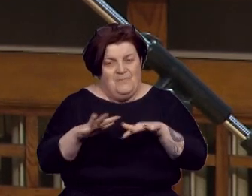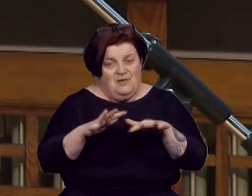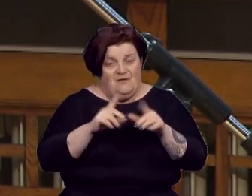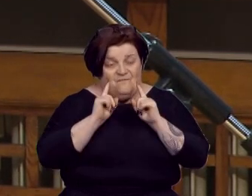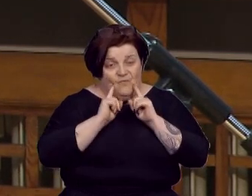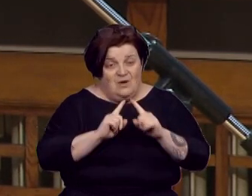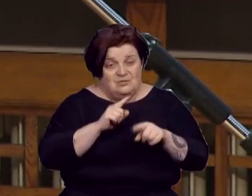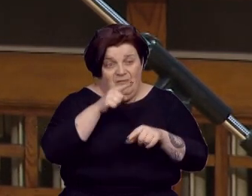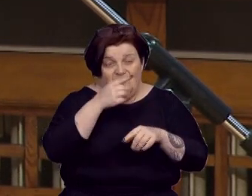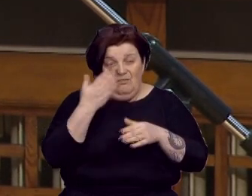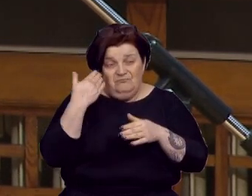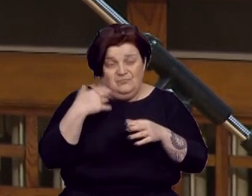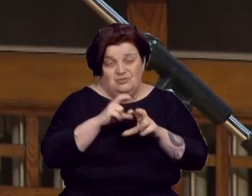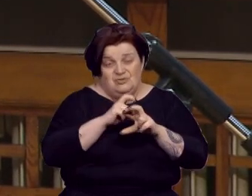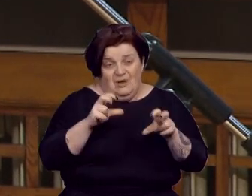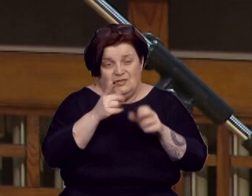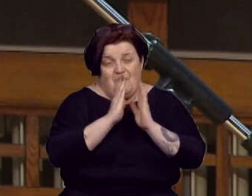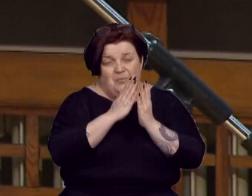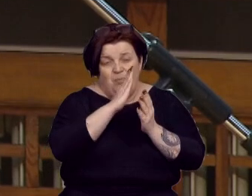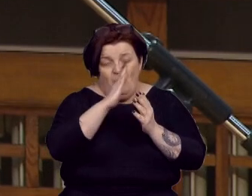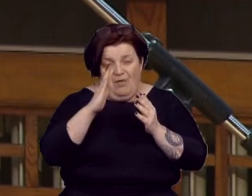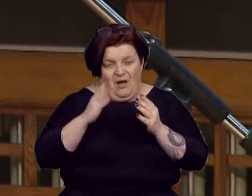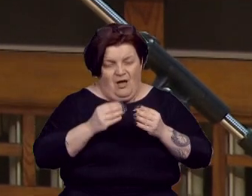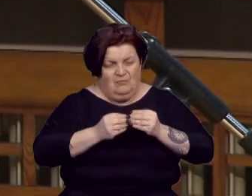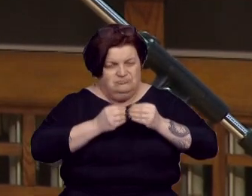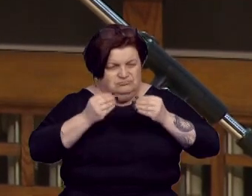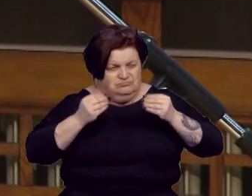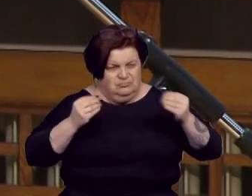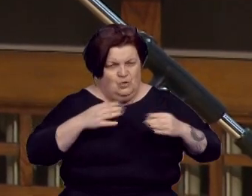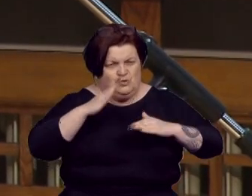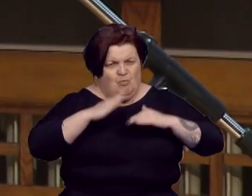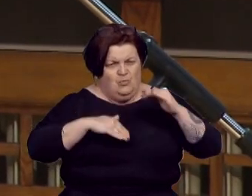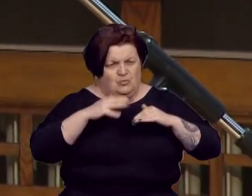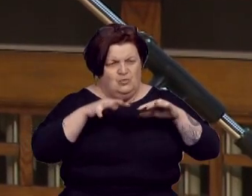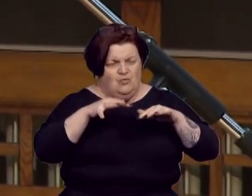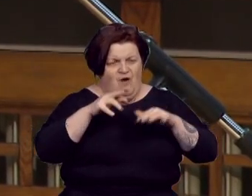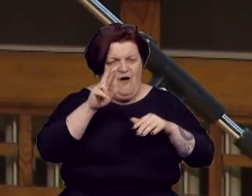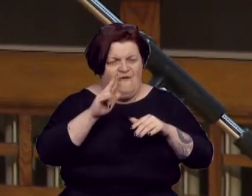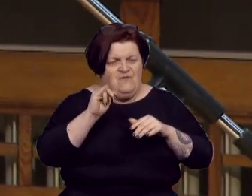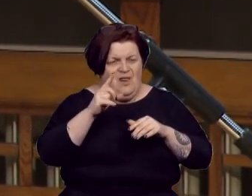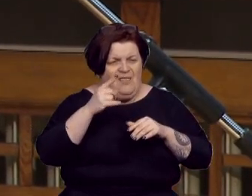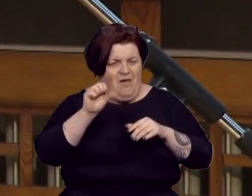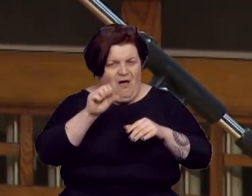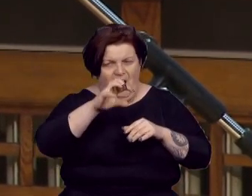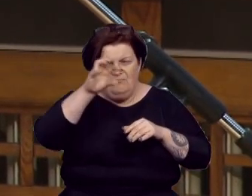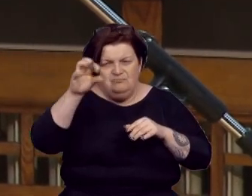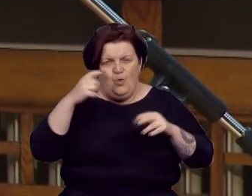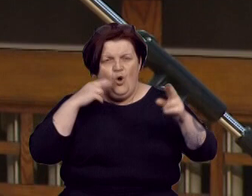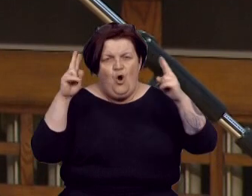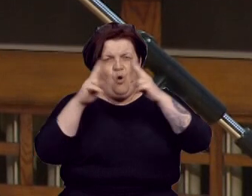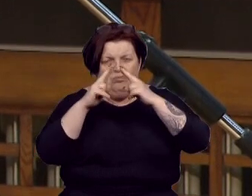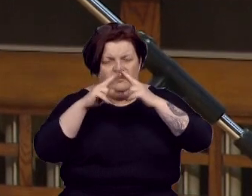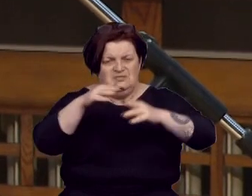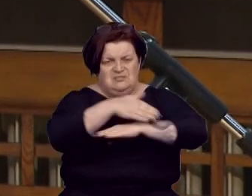To właśnie w tamtych czasach biblioteka bardzo mocno się rozwinęła, zbudowała wiele filii, Także nawiązała